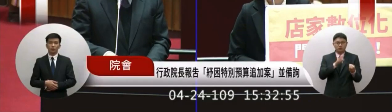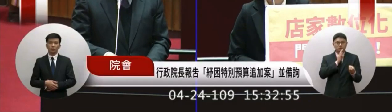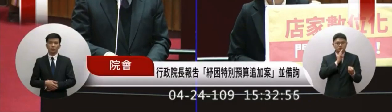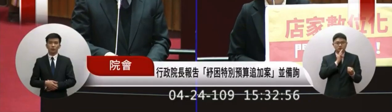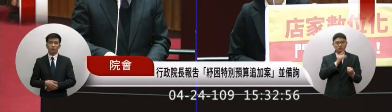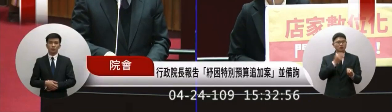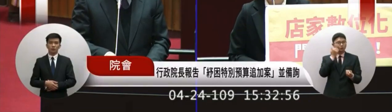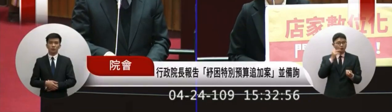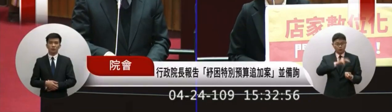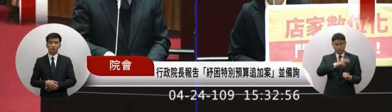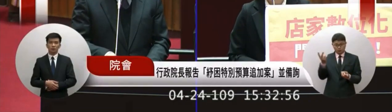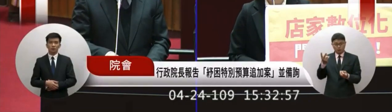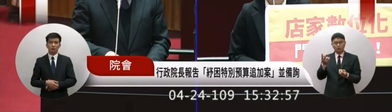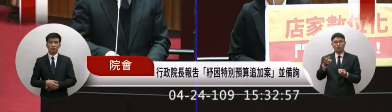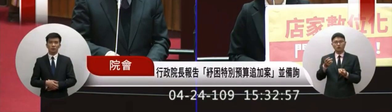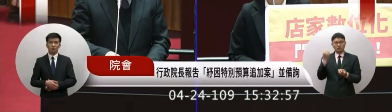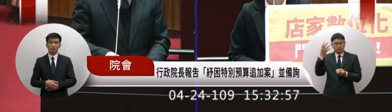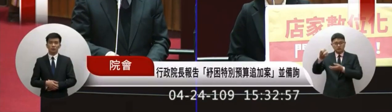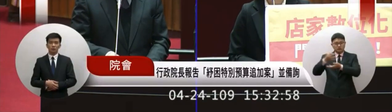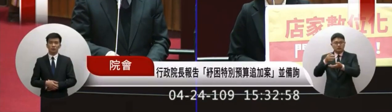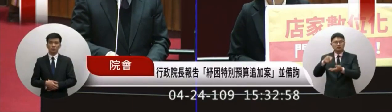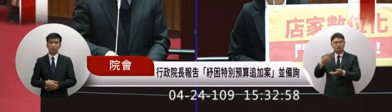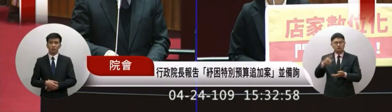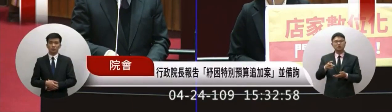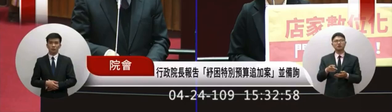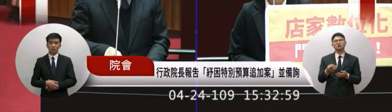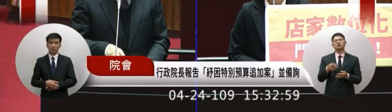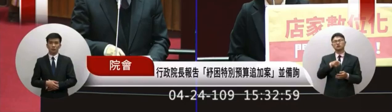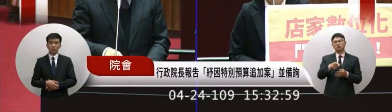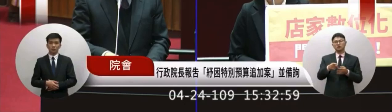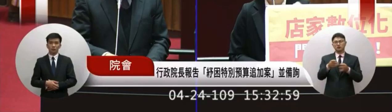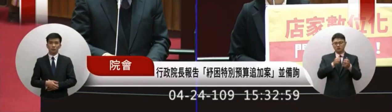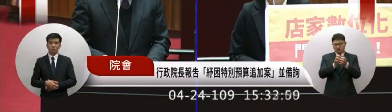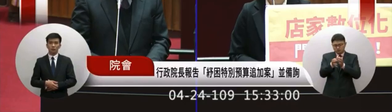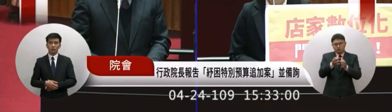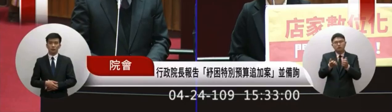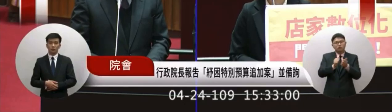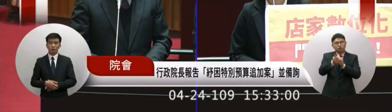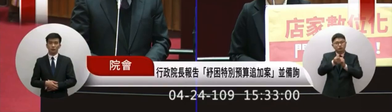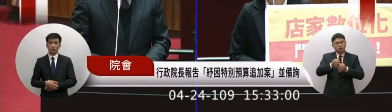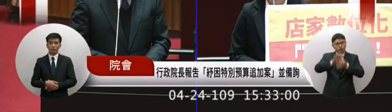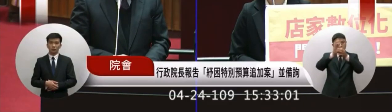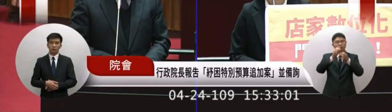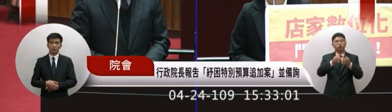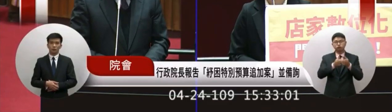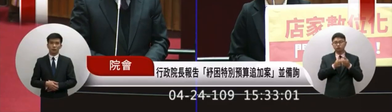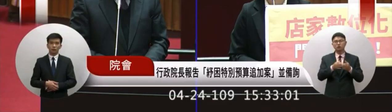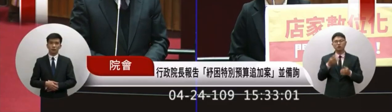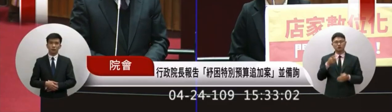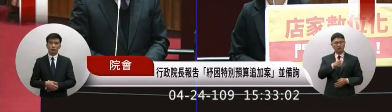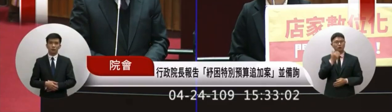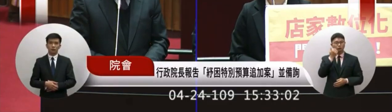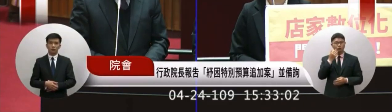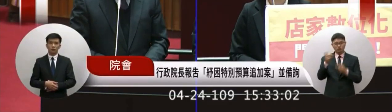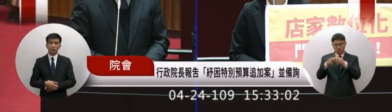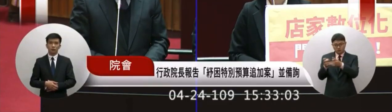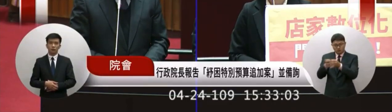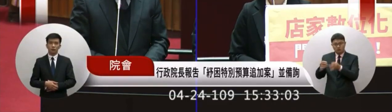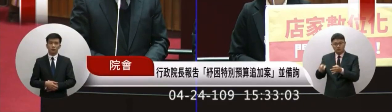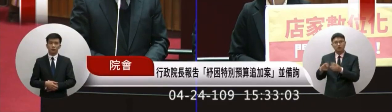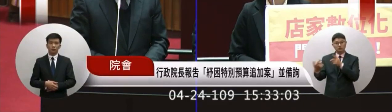为转型而必须增加营业税，又不属于这个小规模能够适用的范围，那即使是适合这个小规模的，它一样会